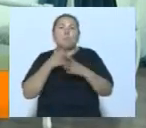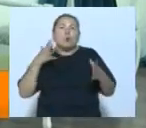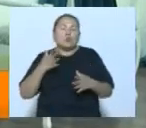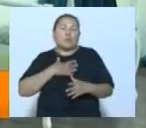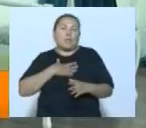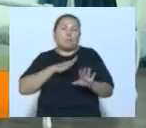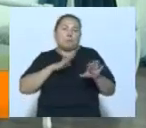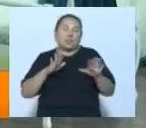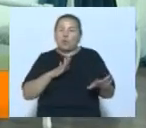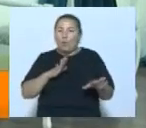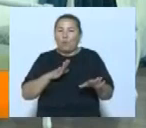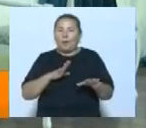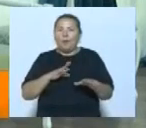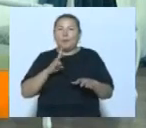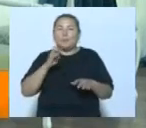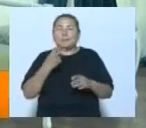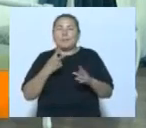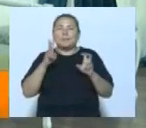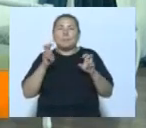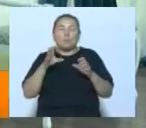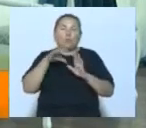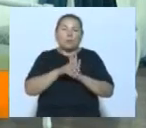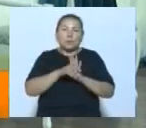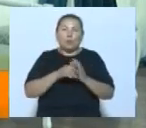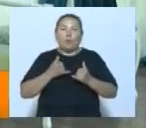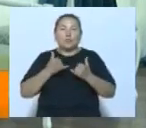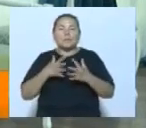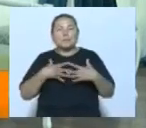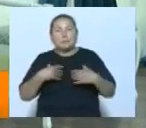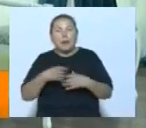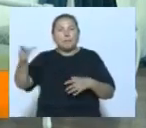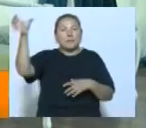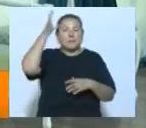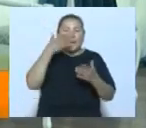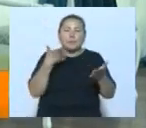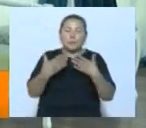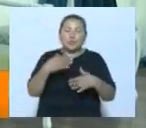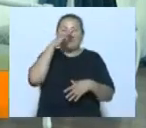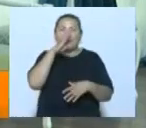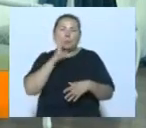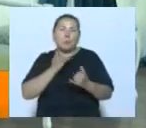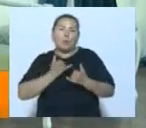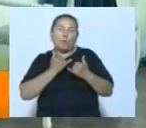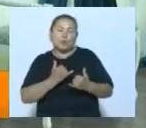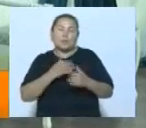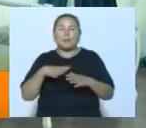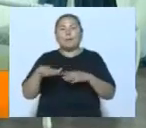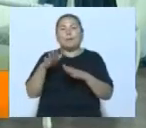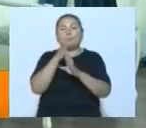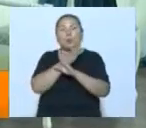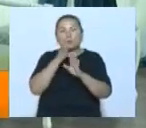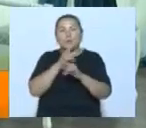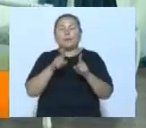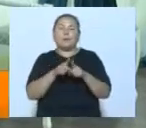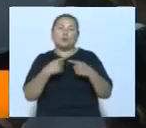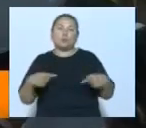наших постановок не выходят за рамки национальной темы, таких как уважение в семье, образование, отношение родителей к детям, уважение к окружающей среде